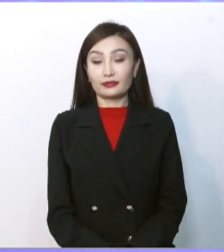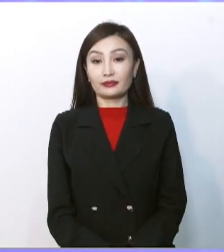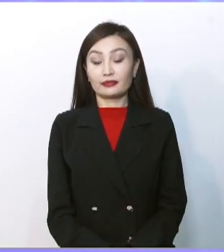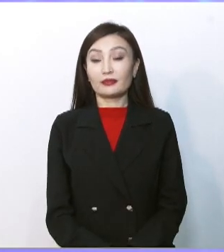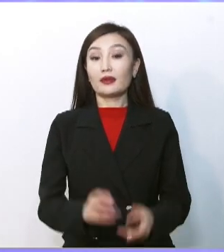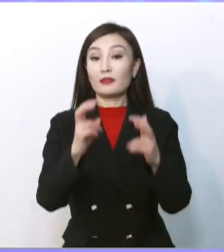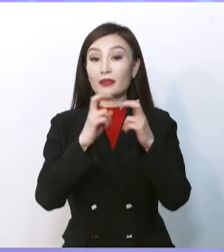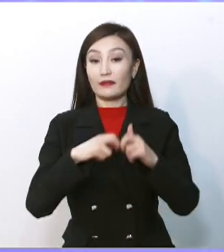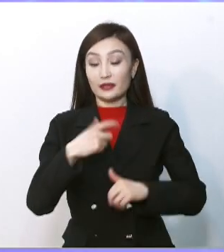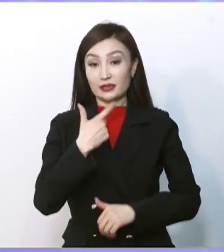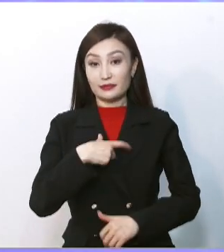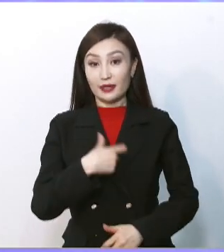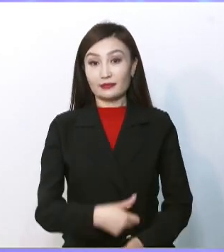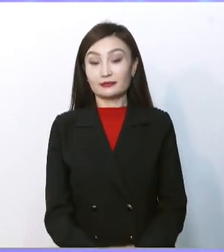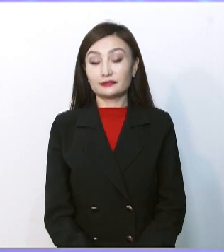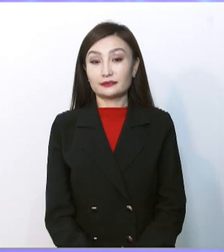Проверьте себя.